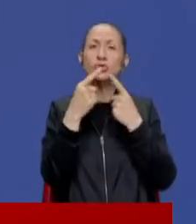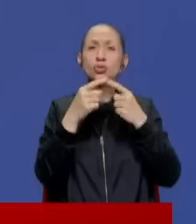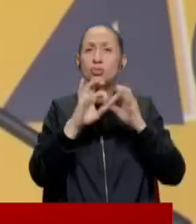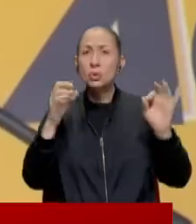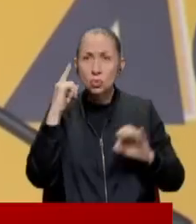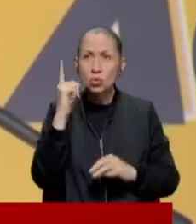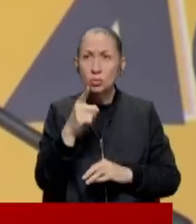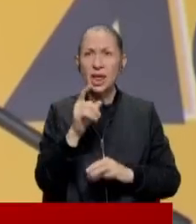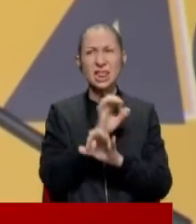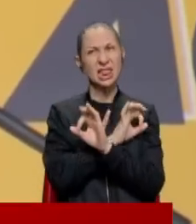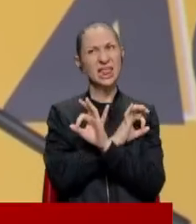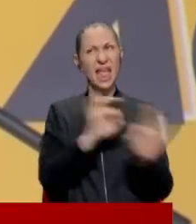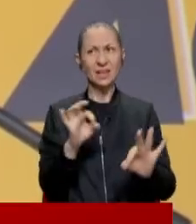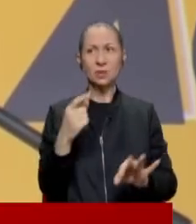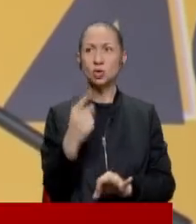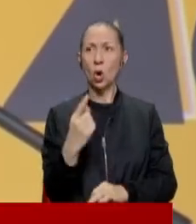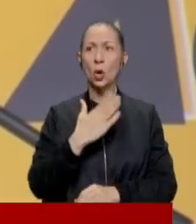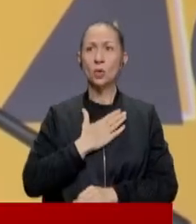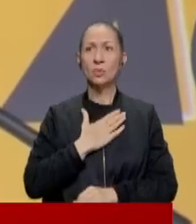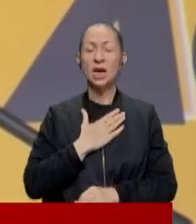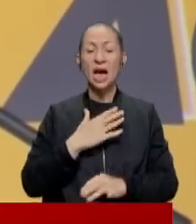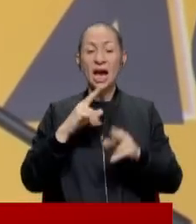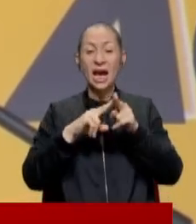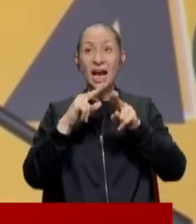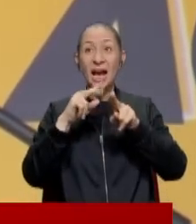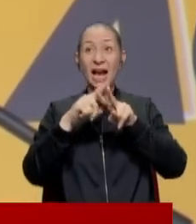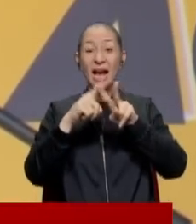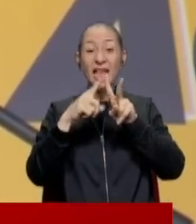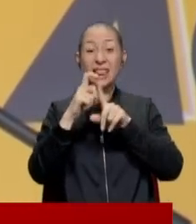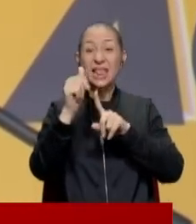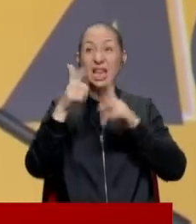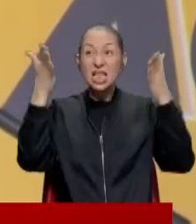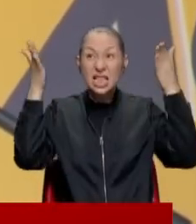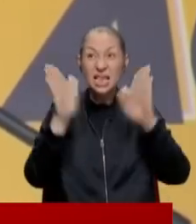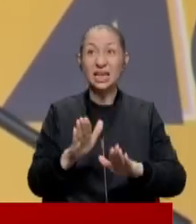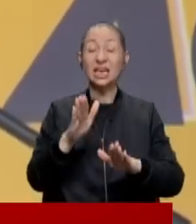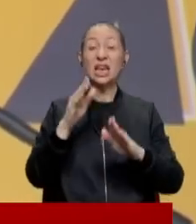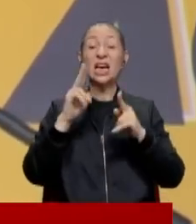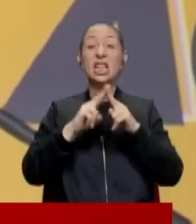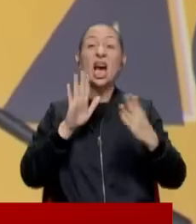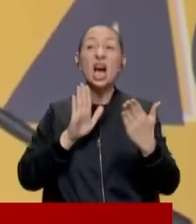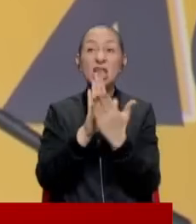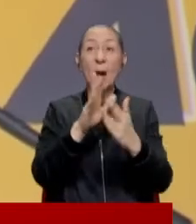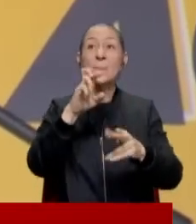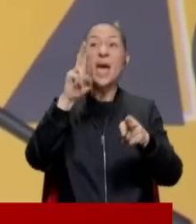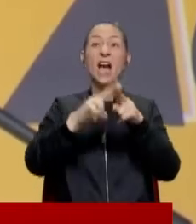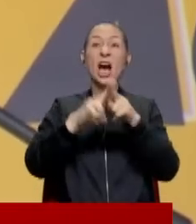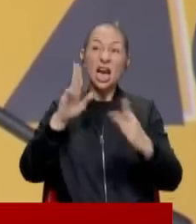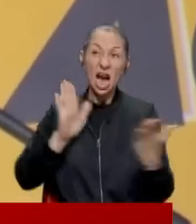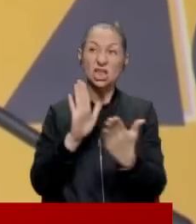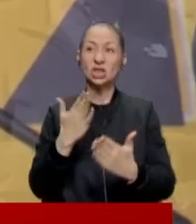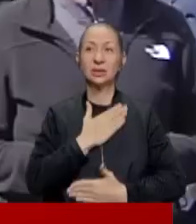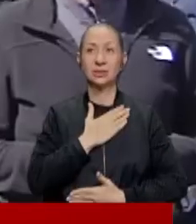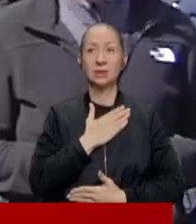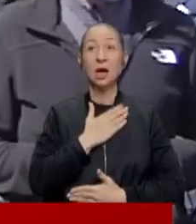Duydunuz mu net bir şekilde söylüyoruz kandiline de başlarına yıkarız Kandıra'da karşıyız PKK'ya da